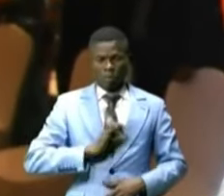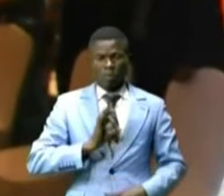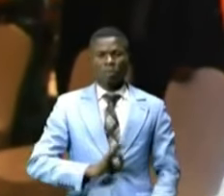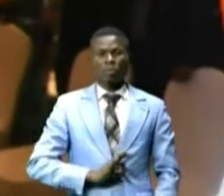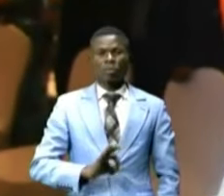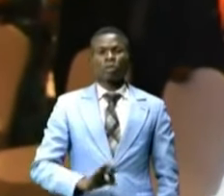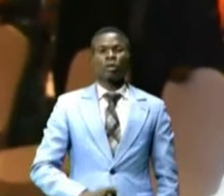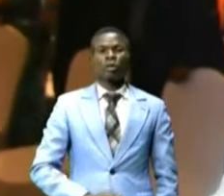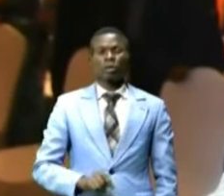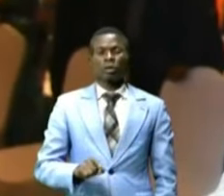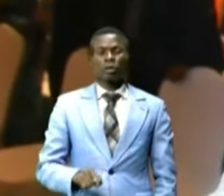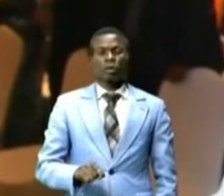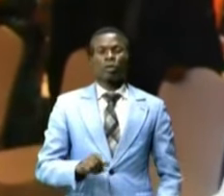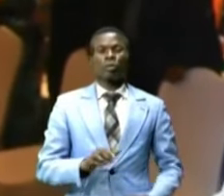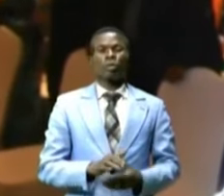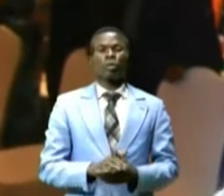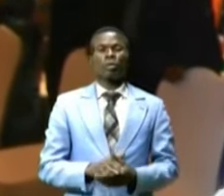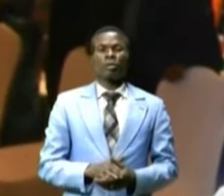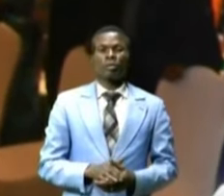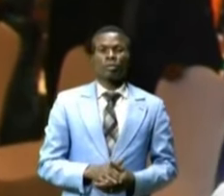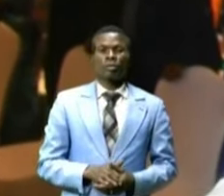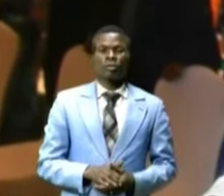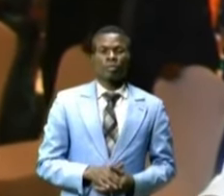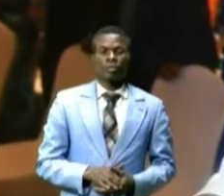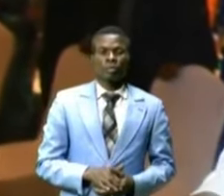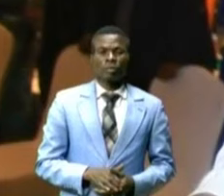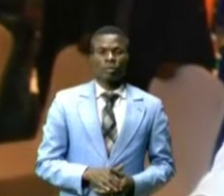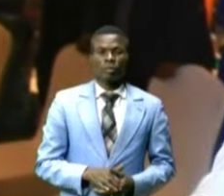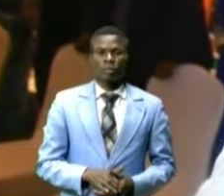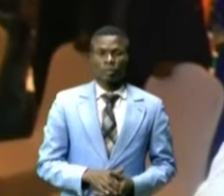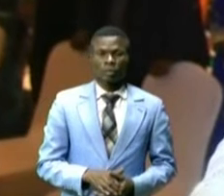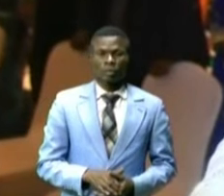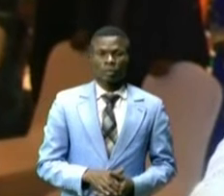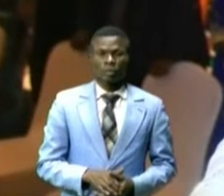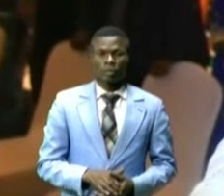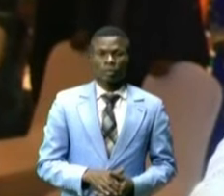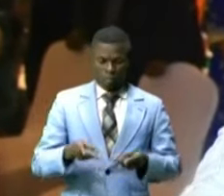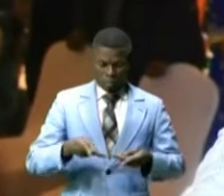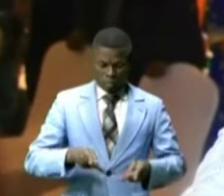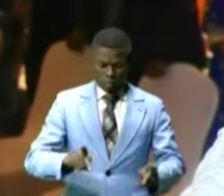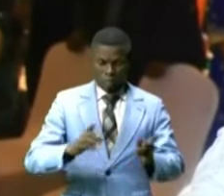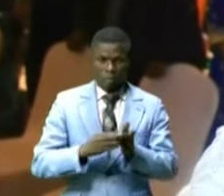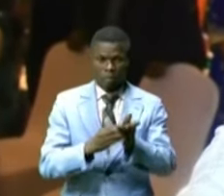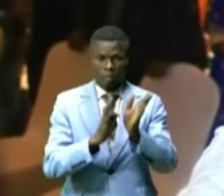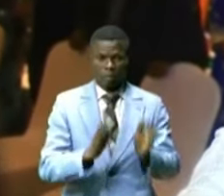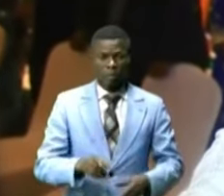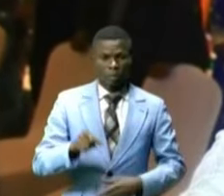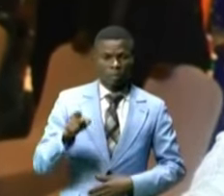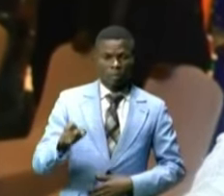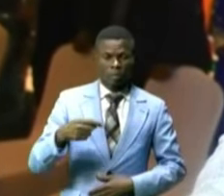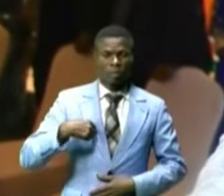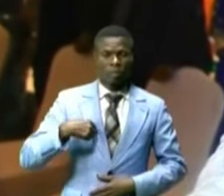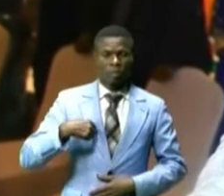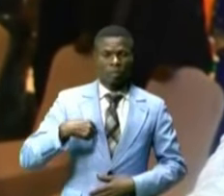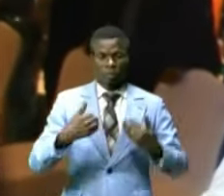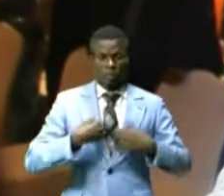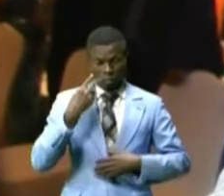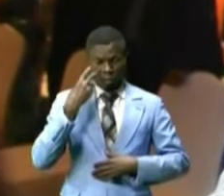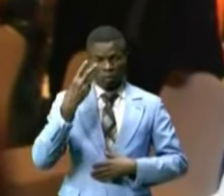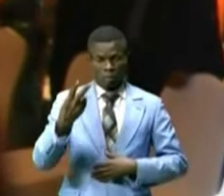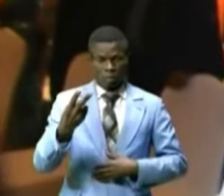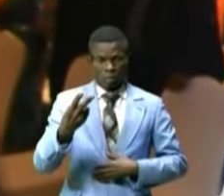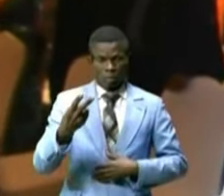Félix-Antoine Tshisekedi Tshilombo. Sous son leadership, nous avons vu des